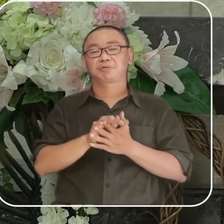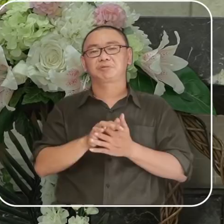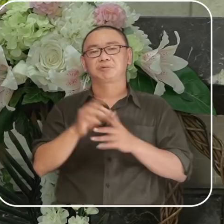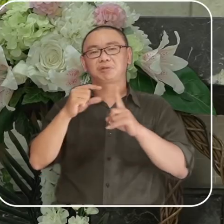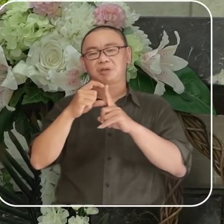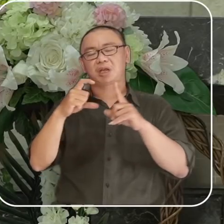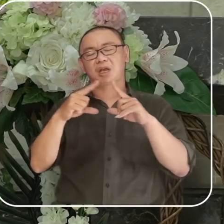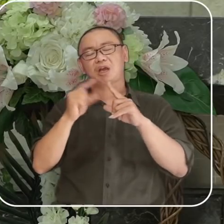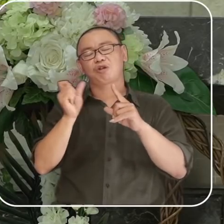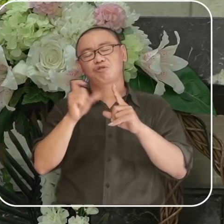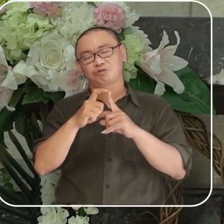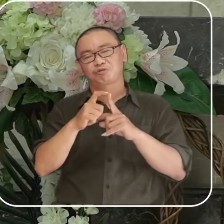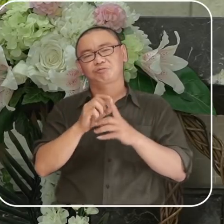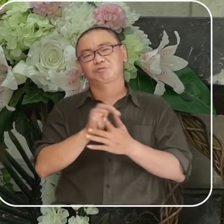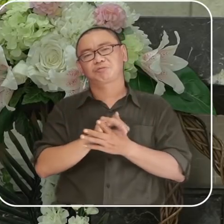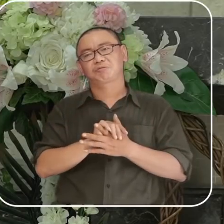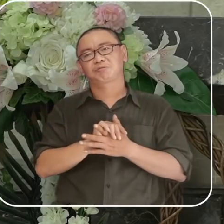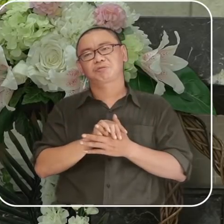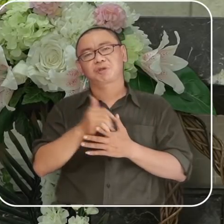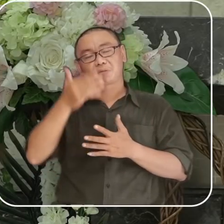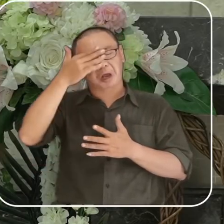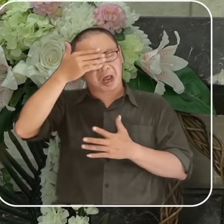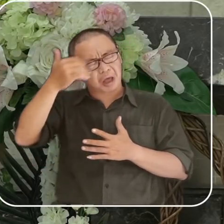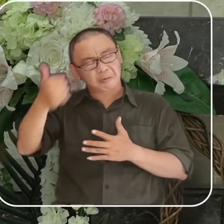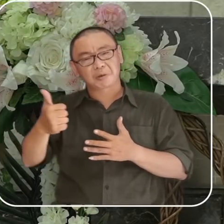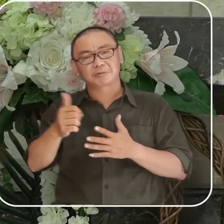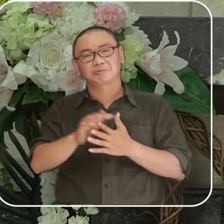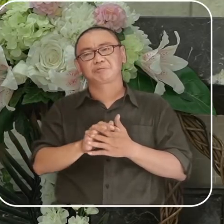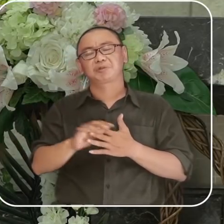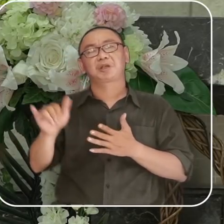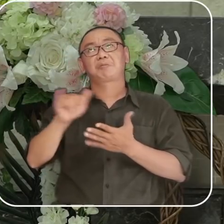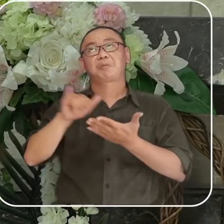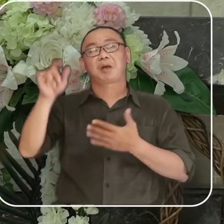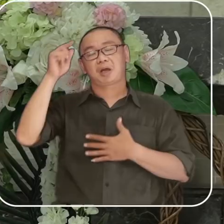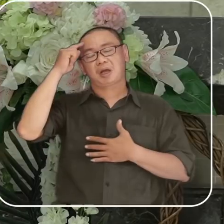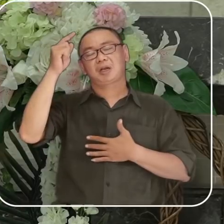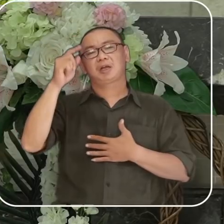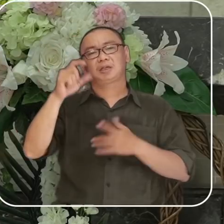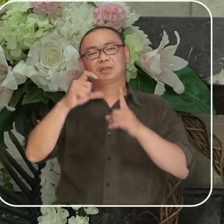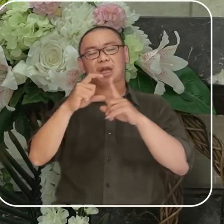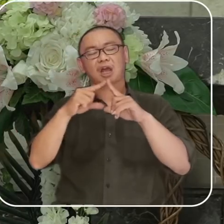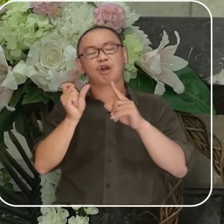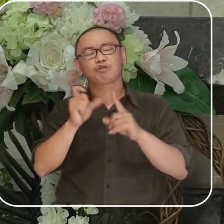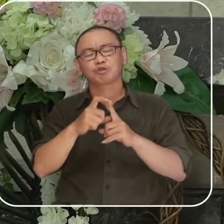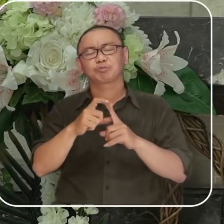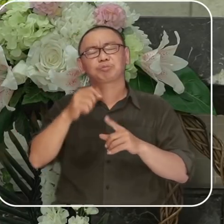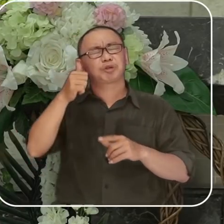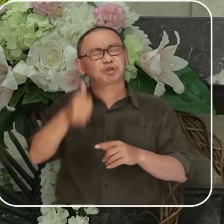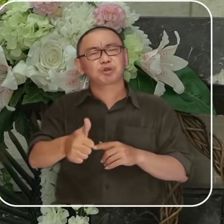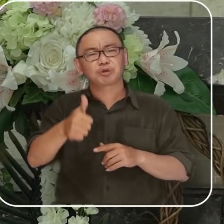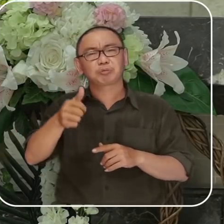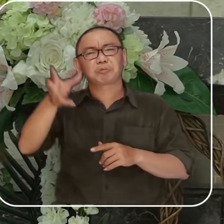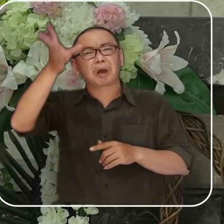Daud. Sehingga pengalaman bersama dengan Allah, Daud betul-betul